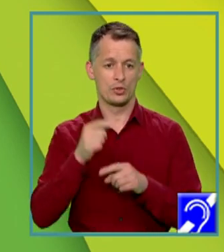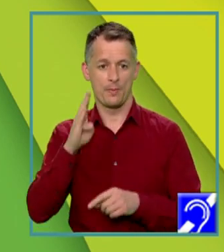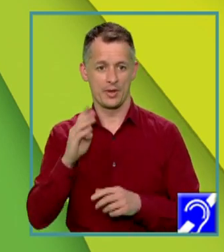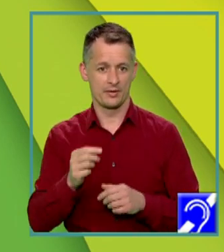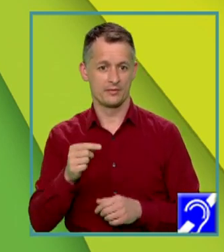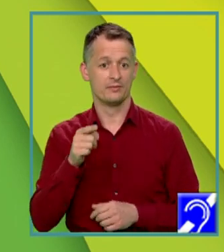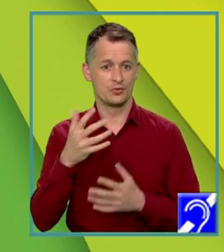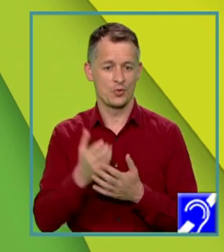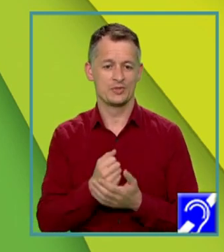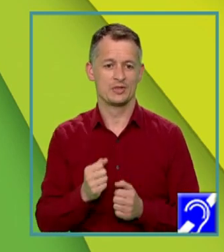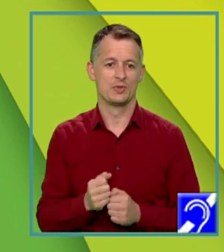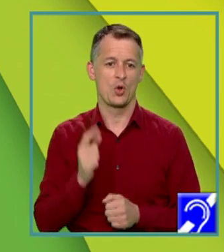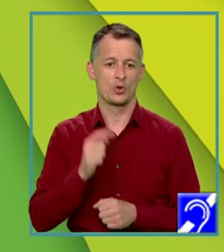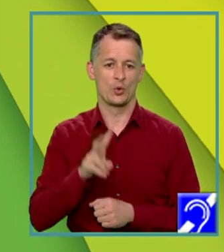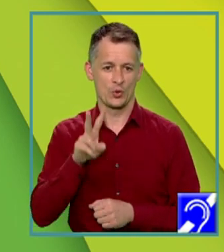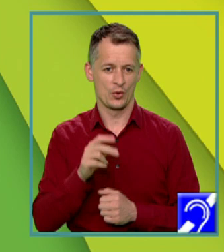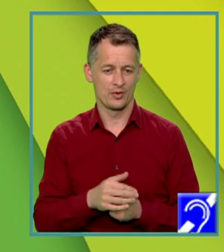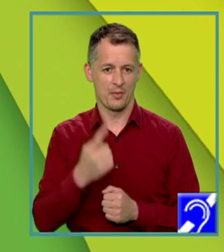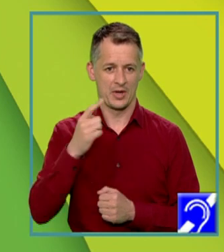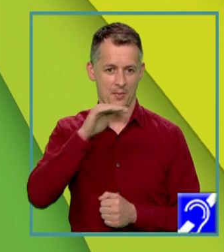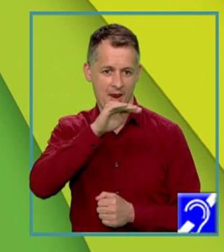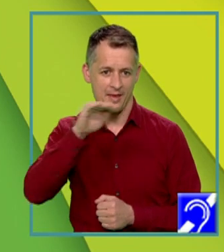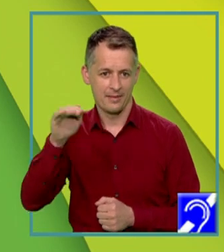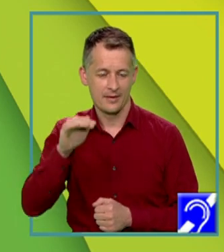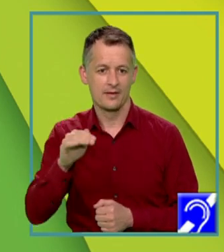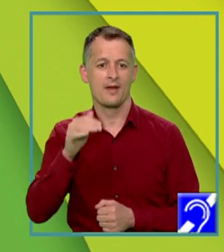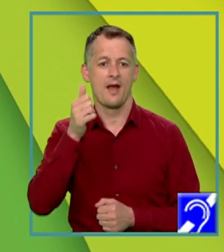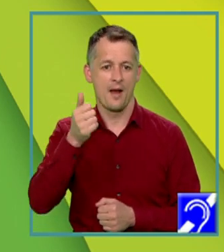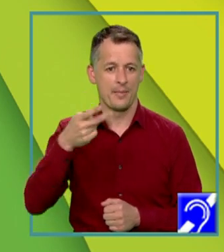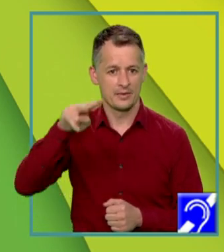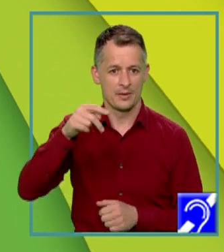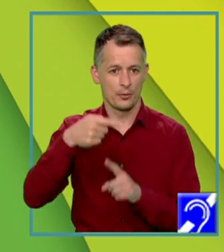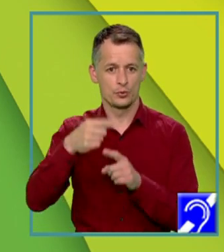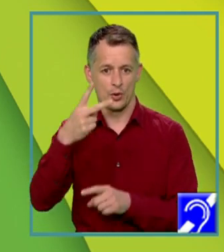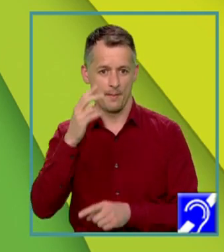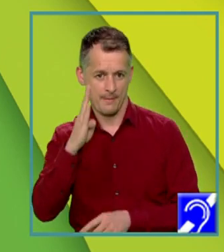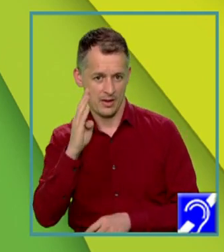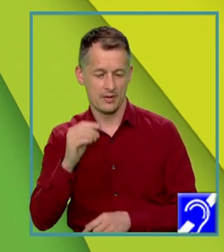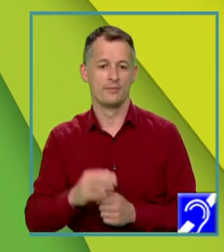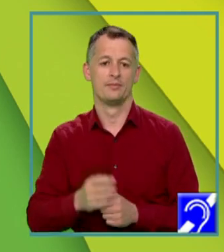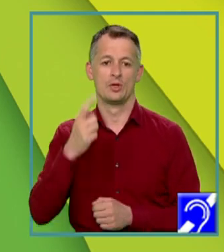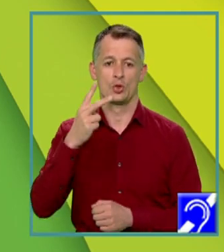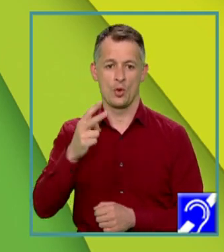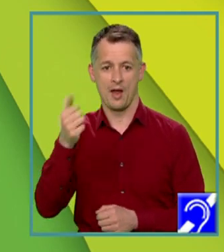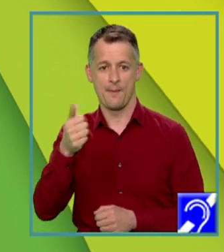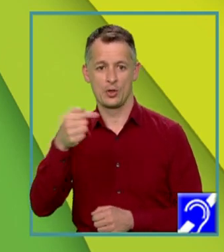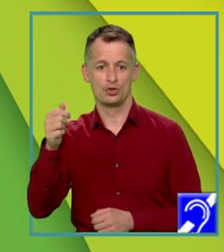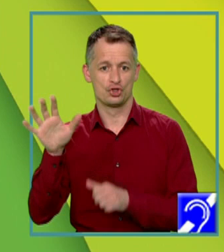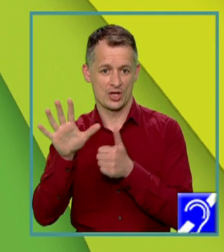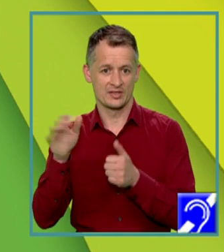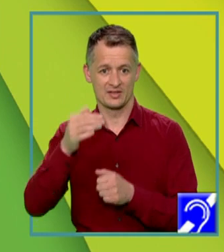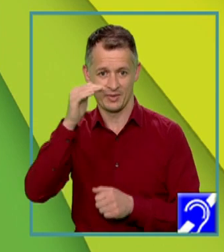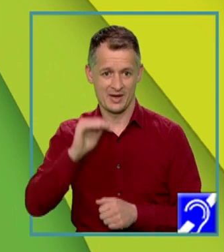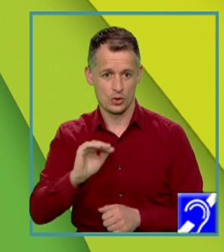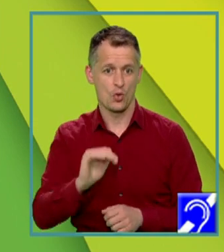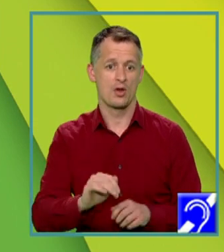pătratică de ordinul doi și are pe prima linie elementele ca pătrat plus 2b și 2 minute șase și pe